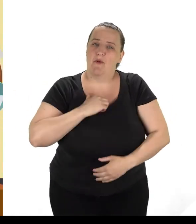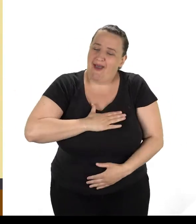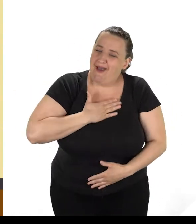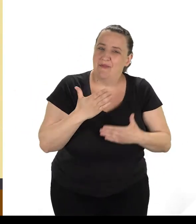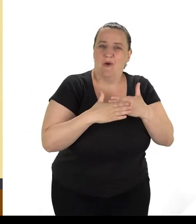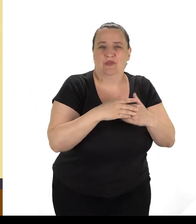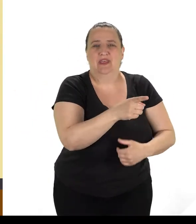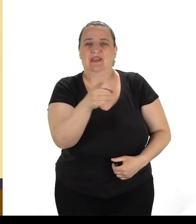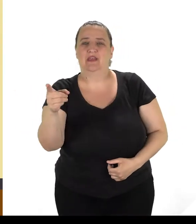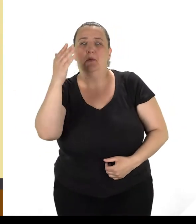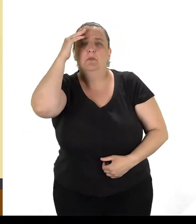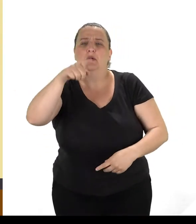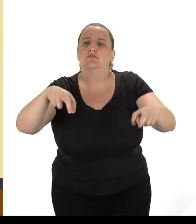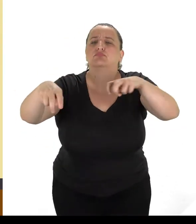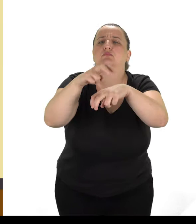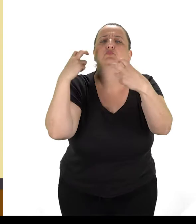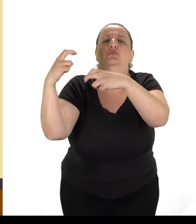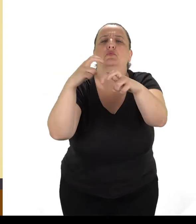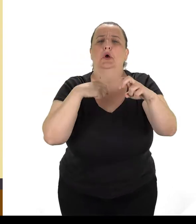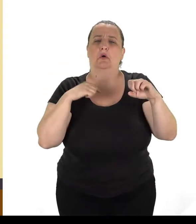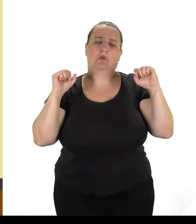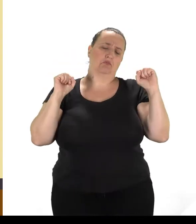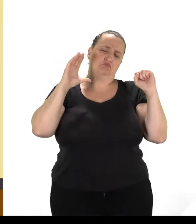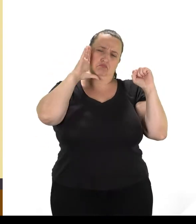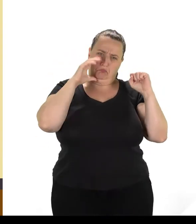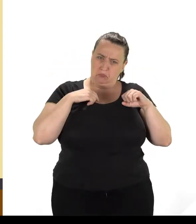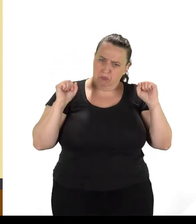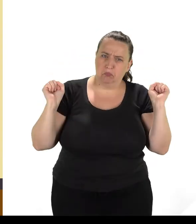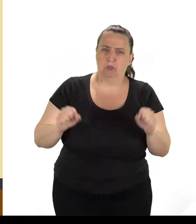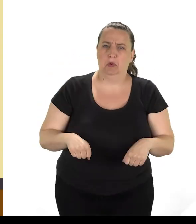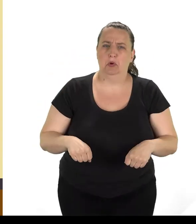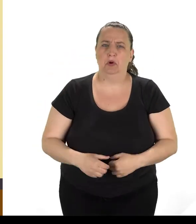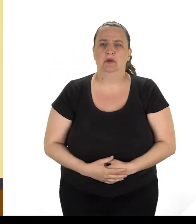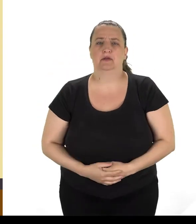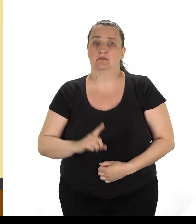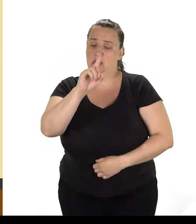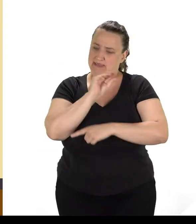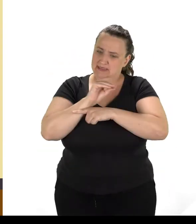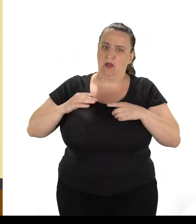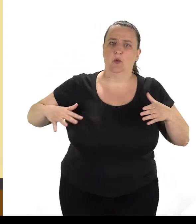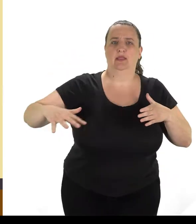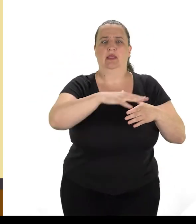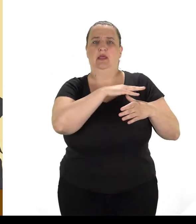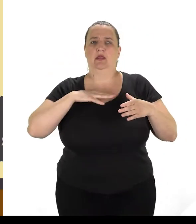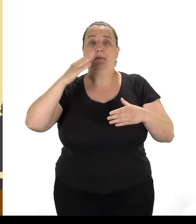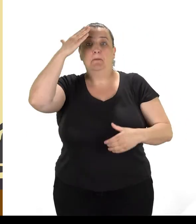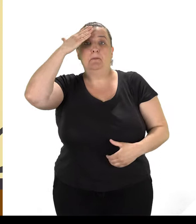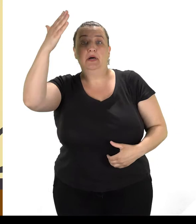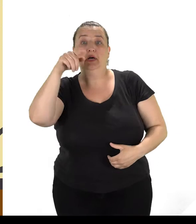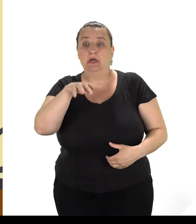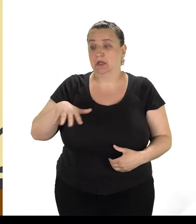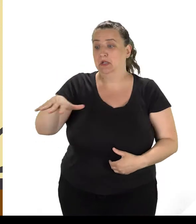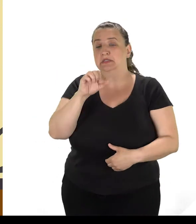dormir, même s'il y a un peu de bruit autour de moi. Mais je dors toujours dans un espace sécurisé. Dans la chambre